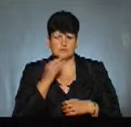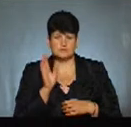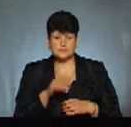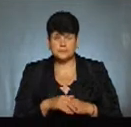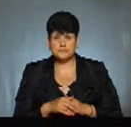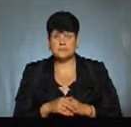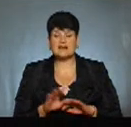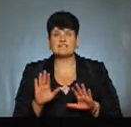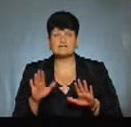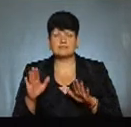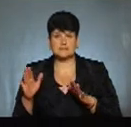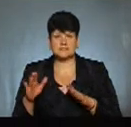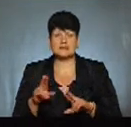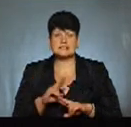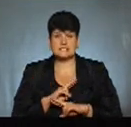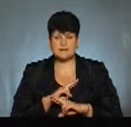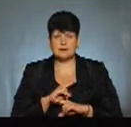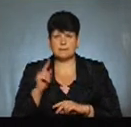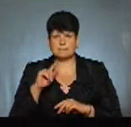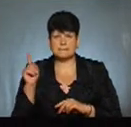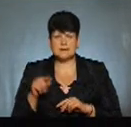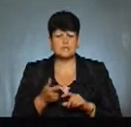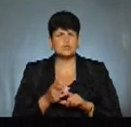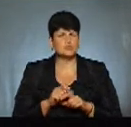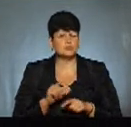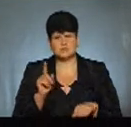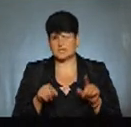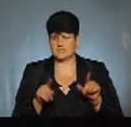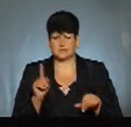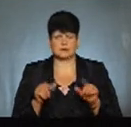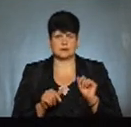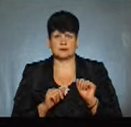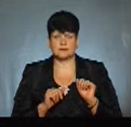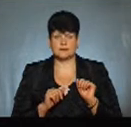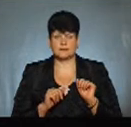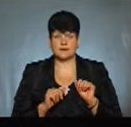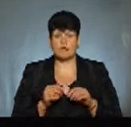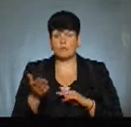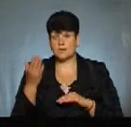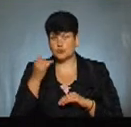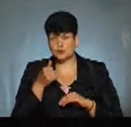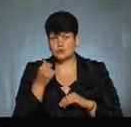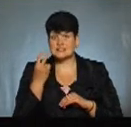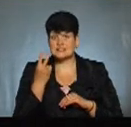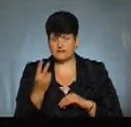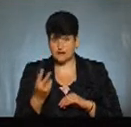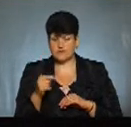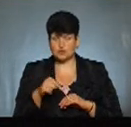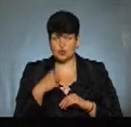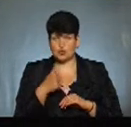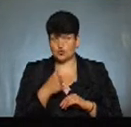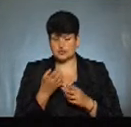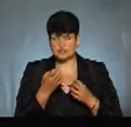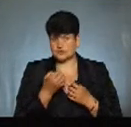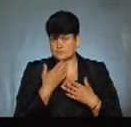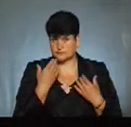дійсно, випадки загибелі від блискавки, вони є дуже рідкісні, дуже рідкісні. Зокрема, в минулому році два. В цьому році, дякувати Богу,